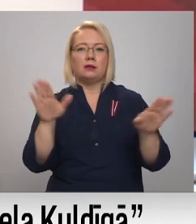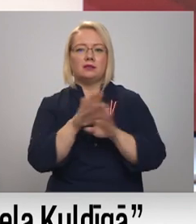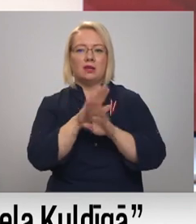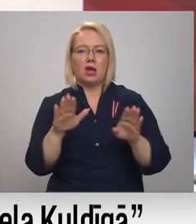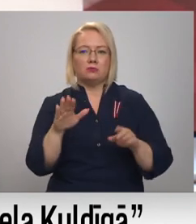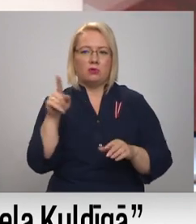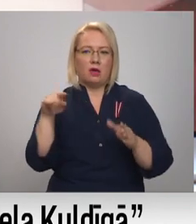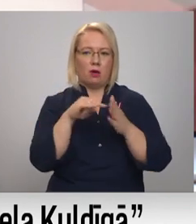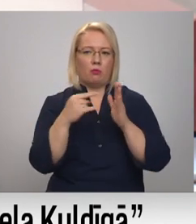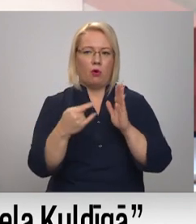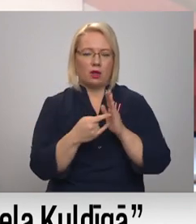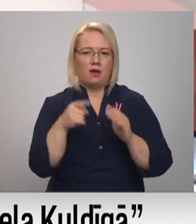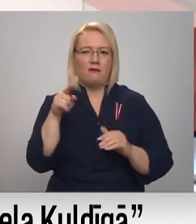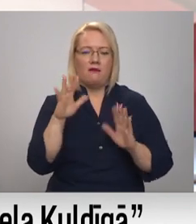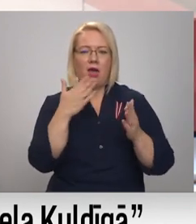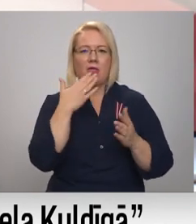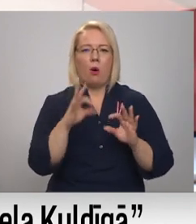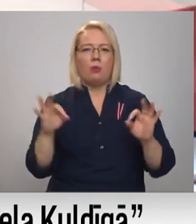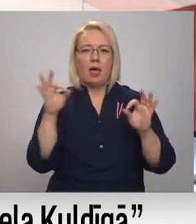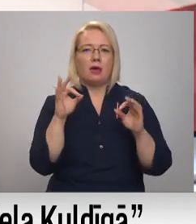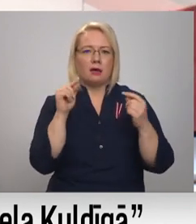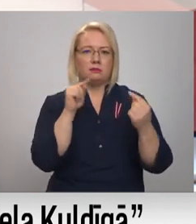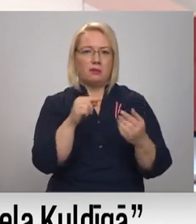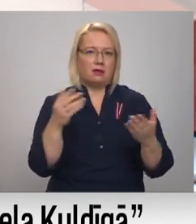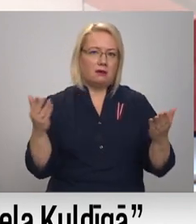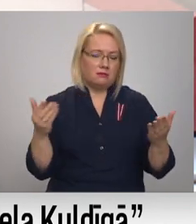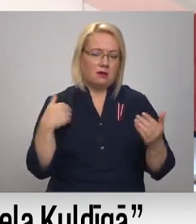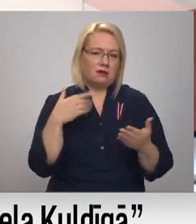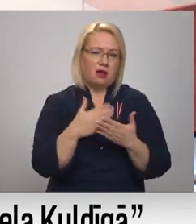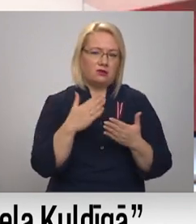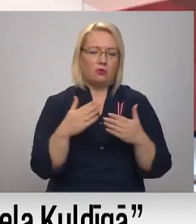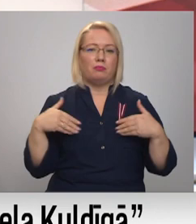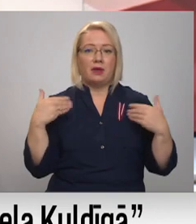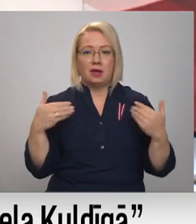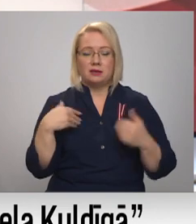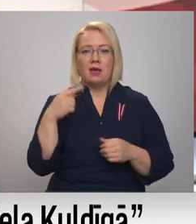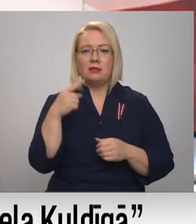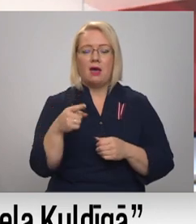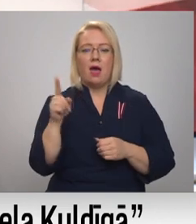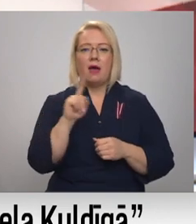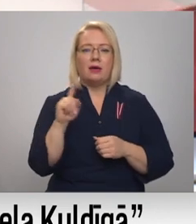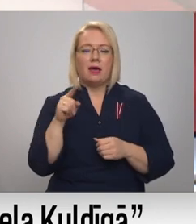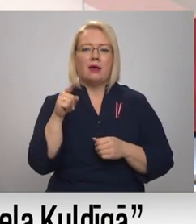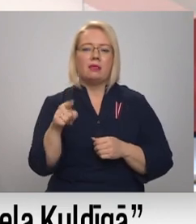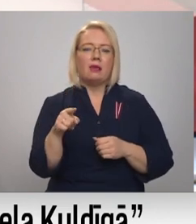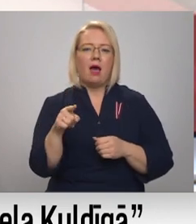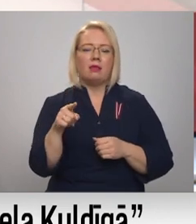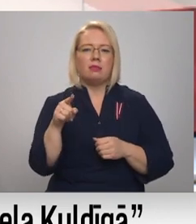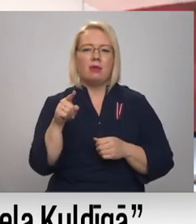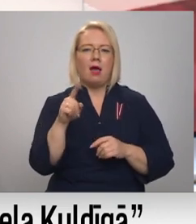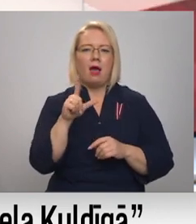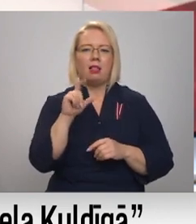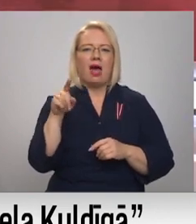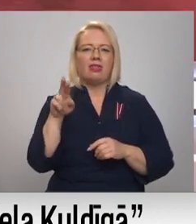tādā projektā, vai tev nav nekas pretīm? Es saku, pasardies, es esmu priecīgs, jo tā jau ir tāda basanovas latviņamerikāņu garā. Ja? Un tad,